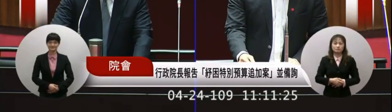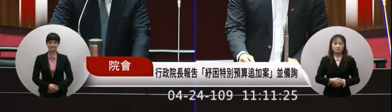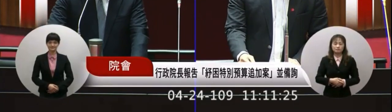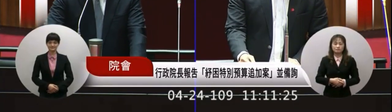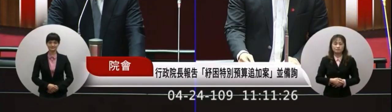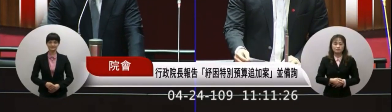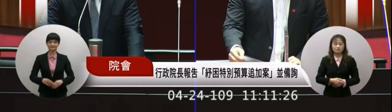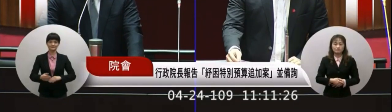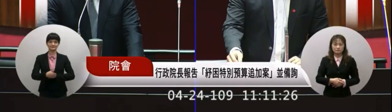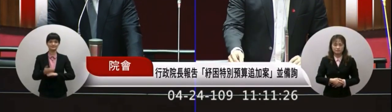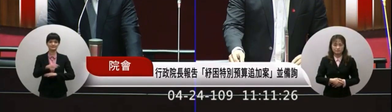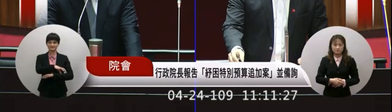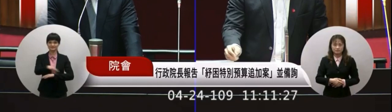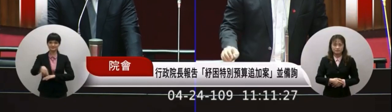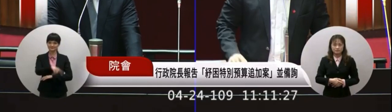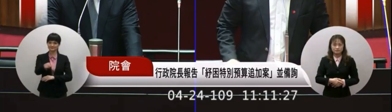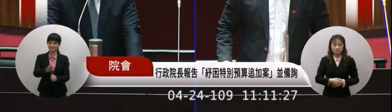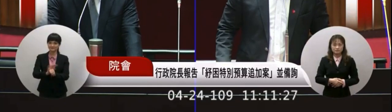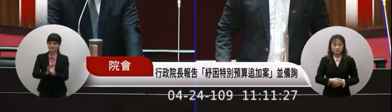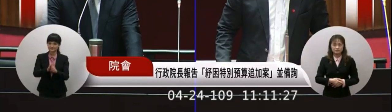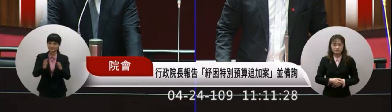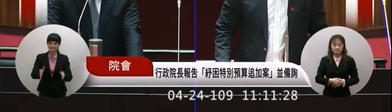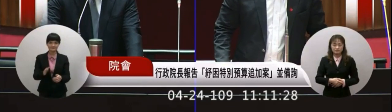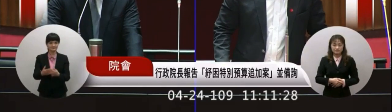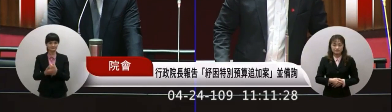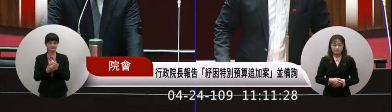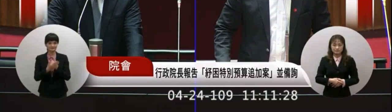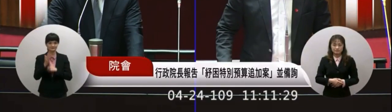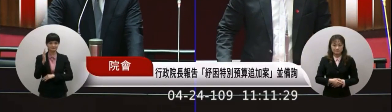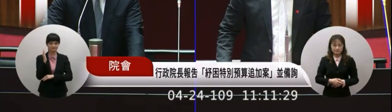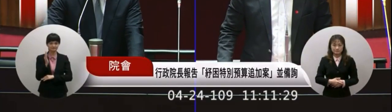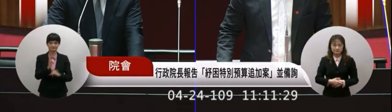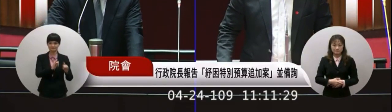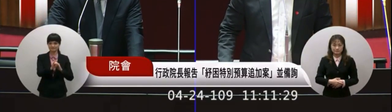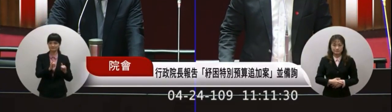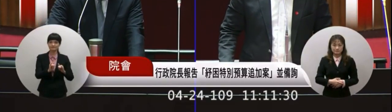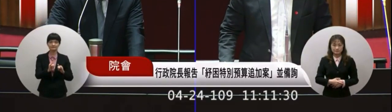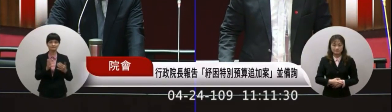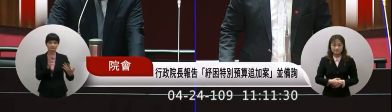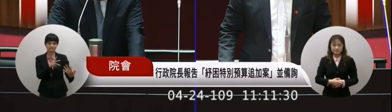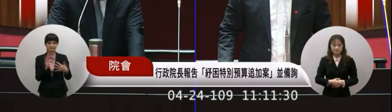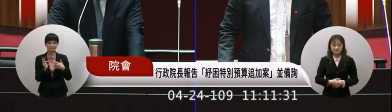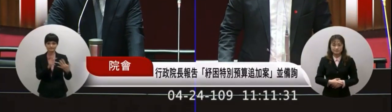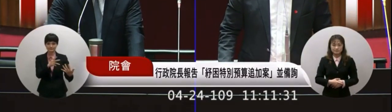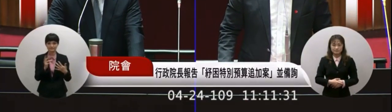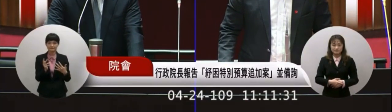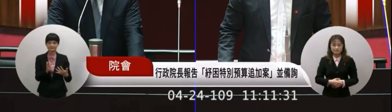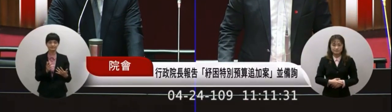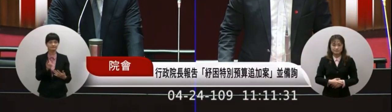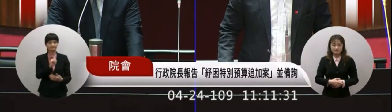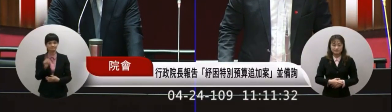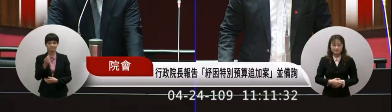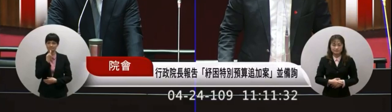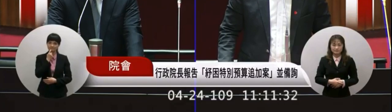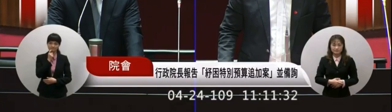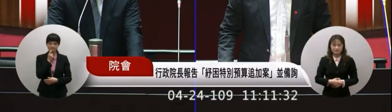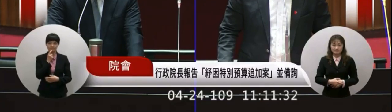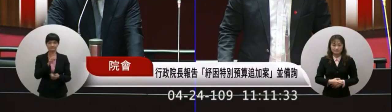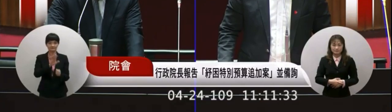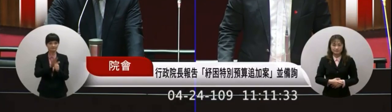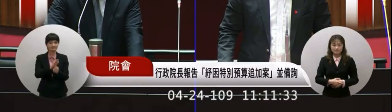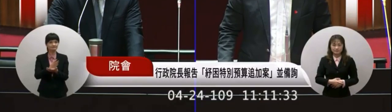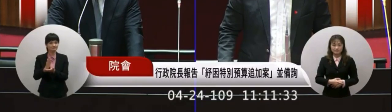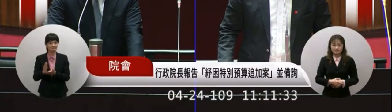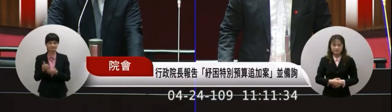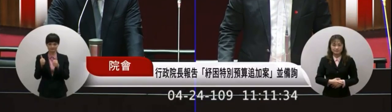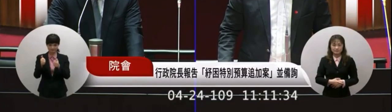伫地方服务处过来帮咱政府做民众老问题，会当来沟通，即先甲委员表